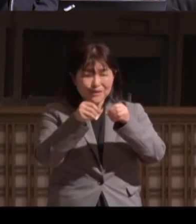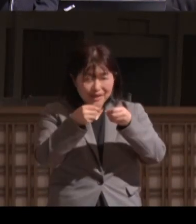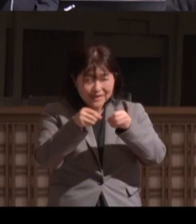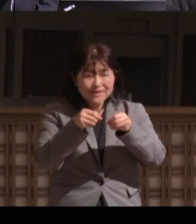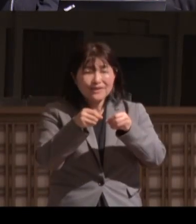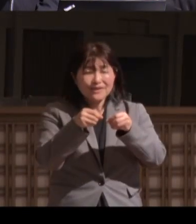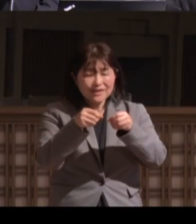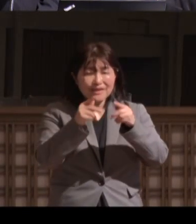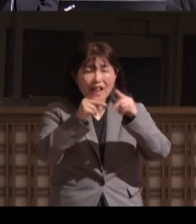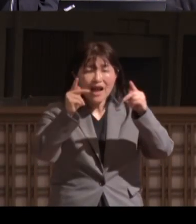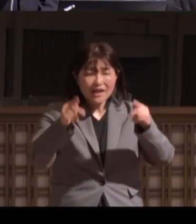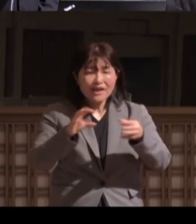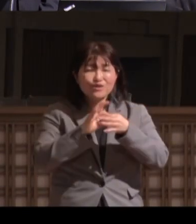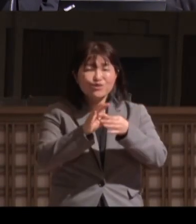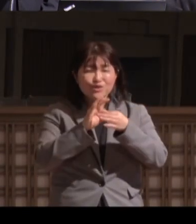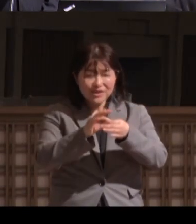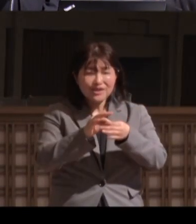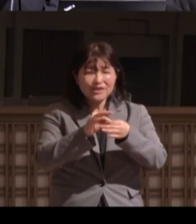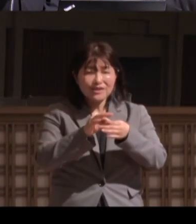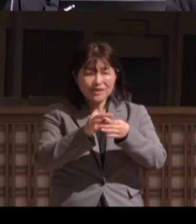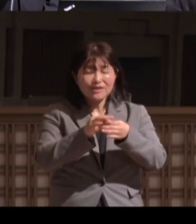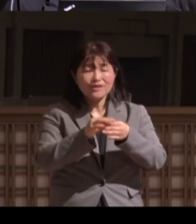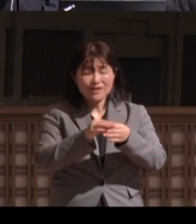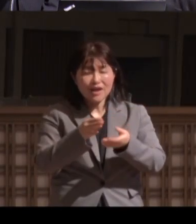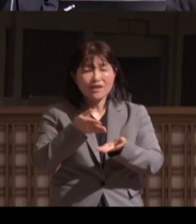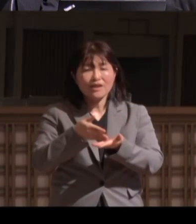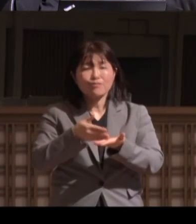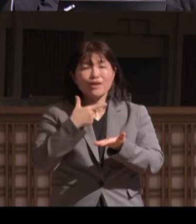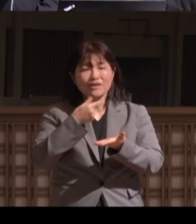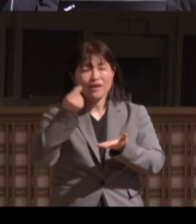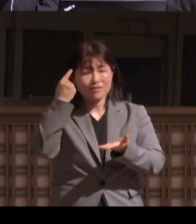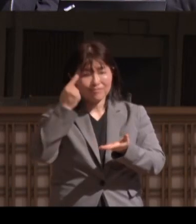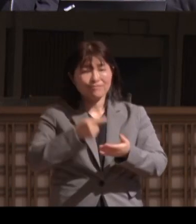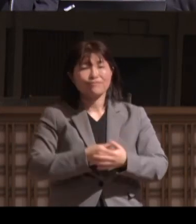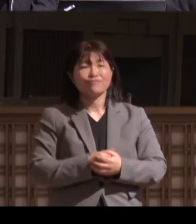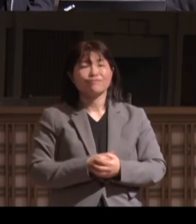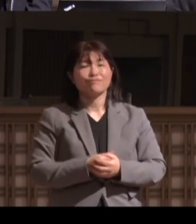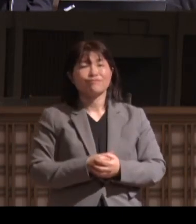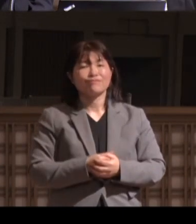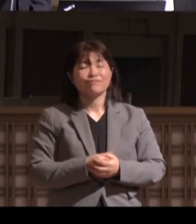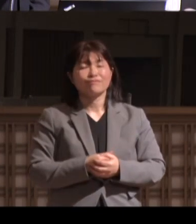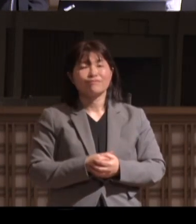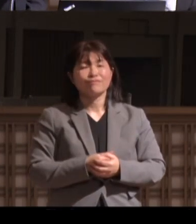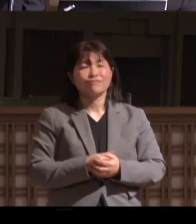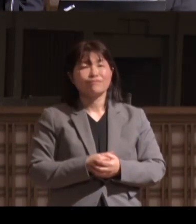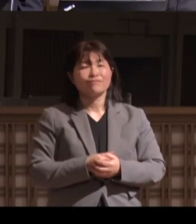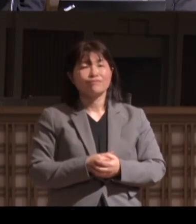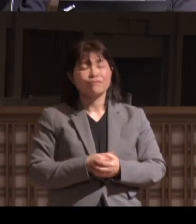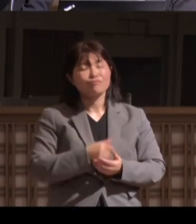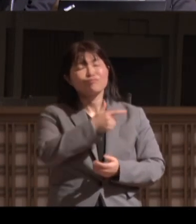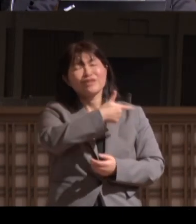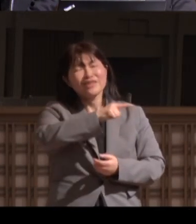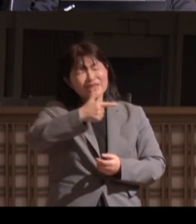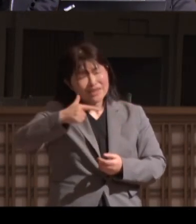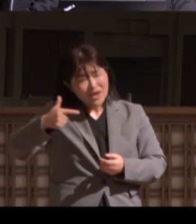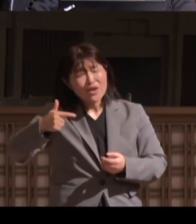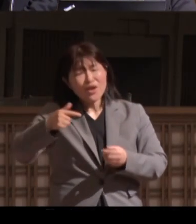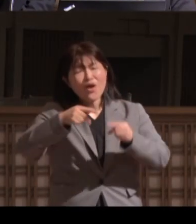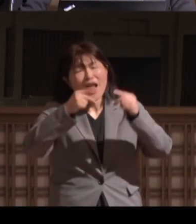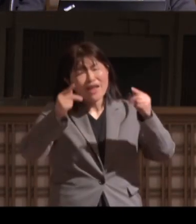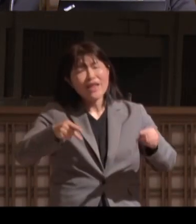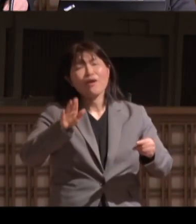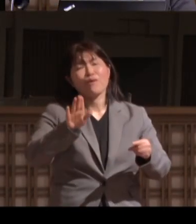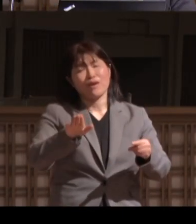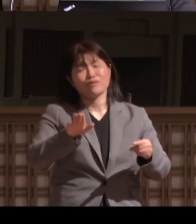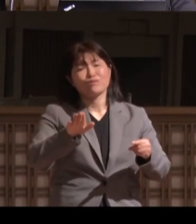な課題についてですね少し整理していきたいと思いますけどもま色々あると思います